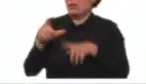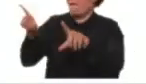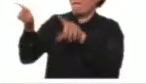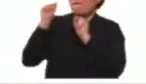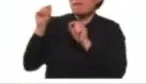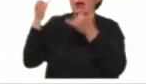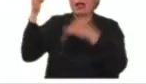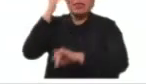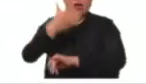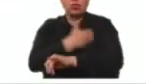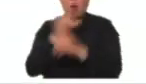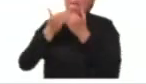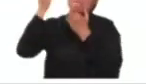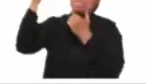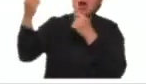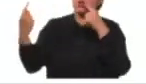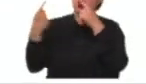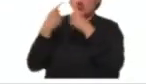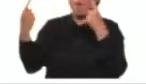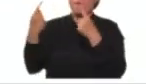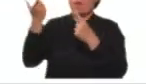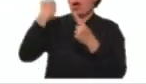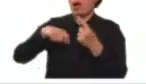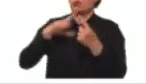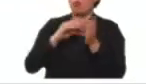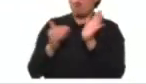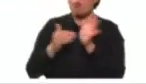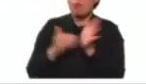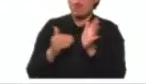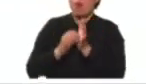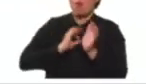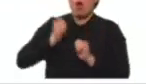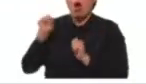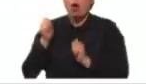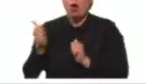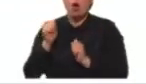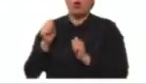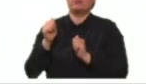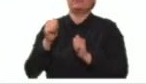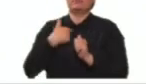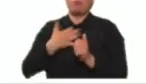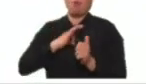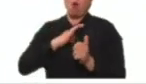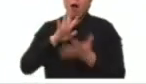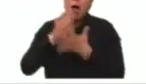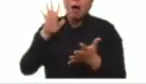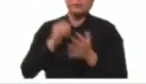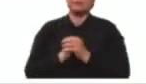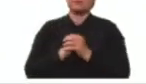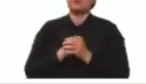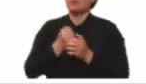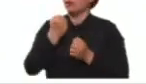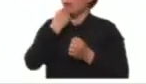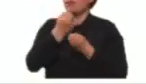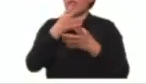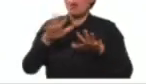wybrać szkołę, która jest dopasowana do potrzeb, do kompetencji, do predyspozycji? W bardzo